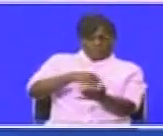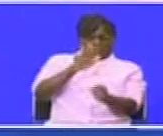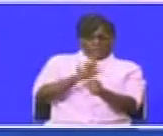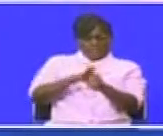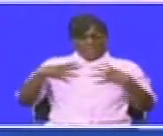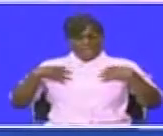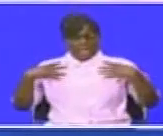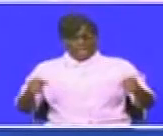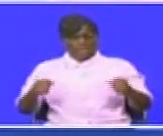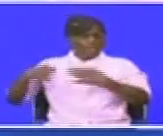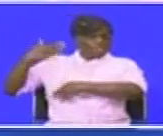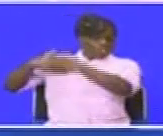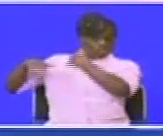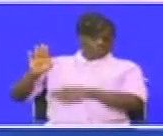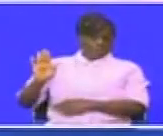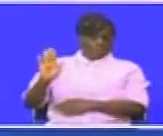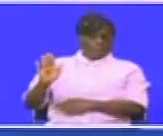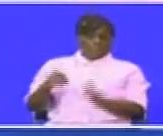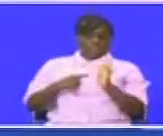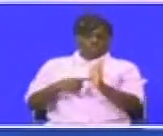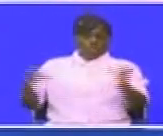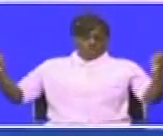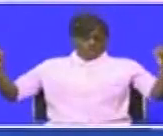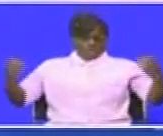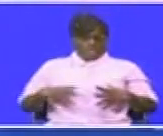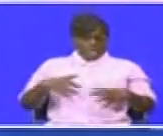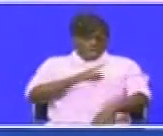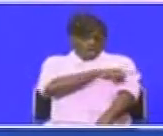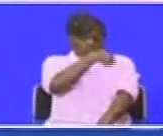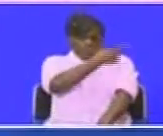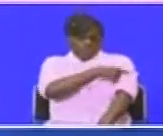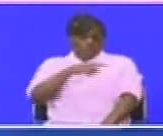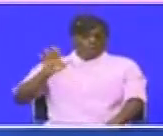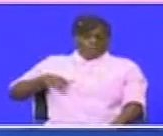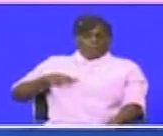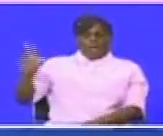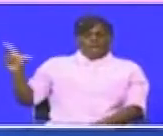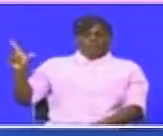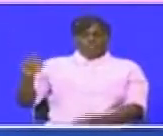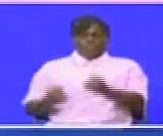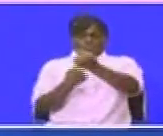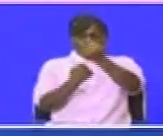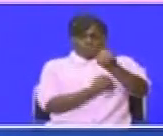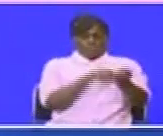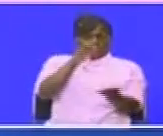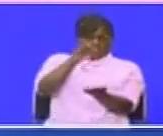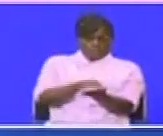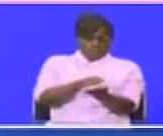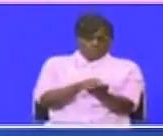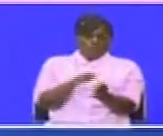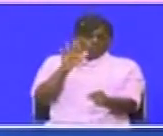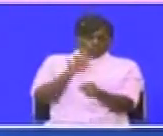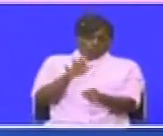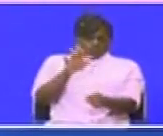ya afya. Historia yake akiweka bayana kupitia hospitali ya Mama Lucy iliyodhamiriwa kupunguza msongamano